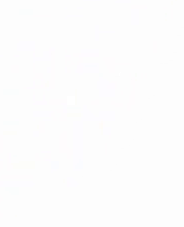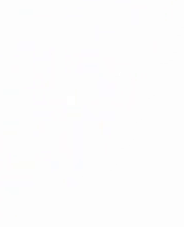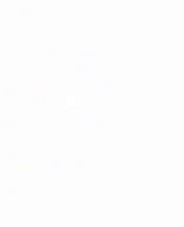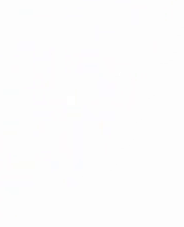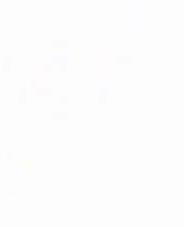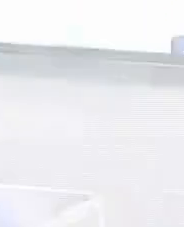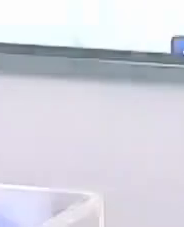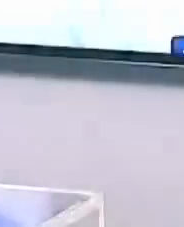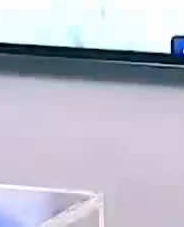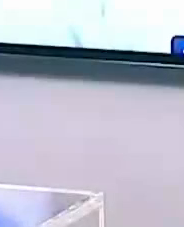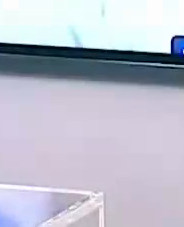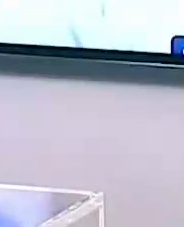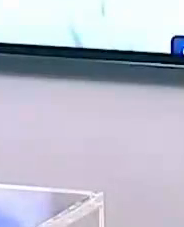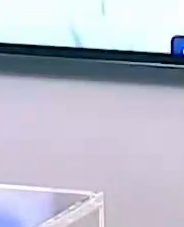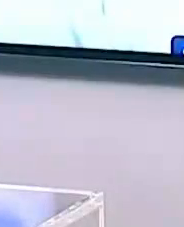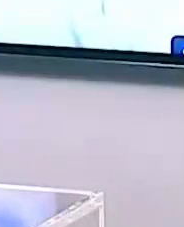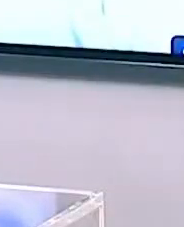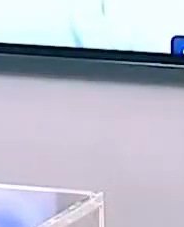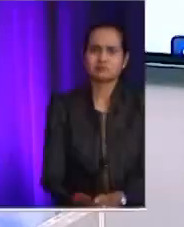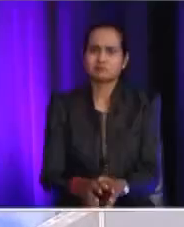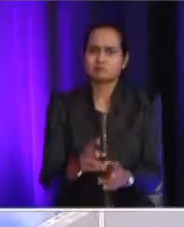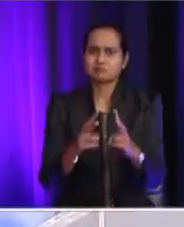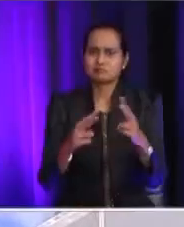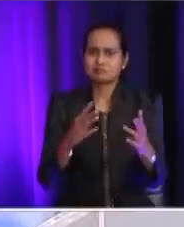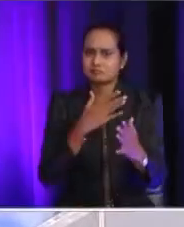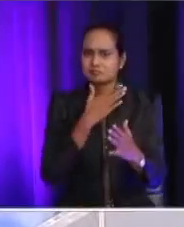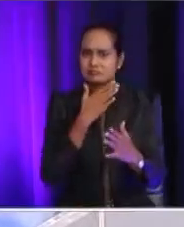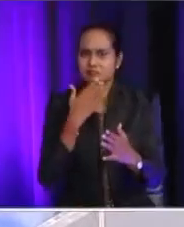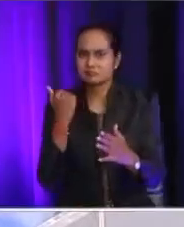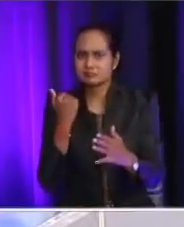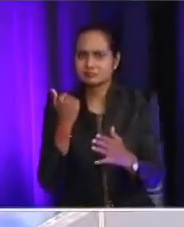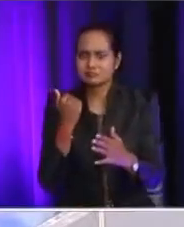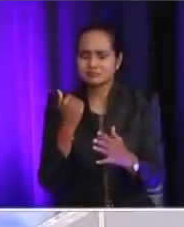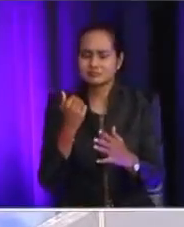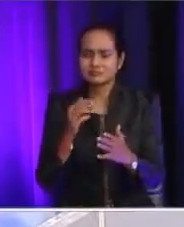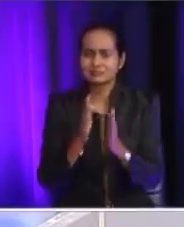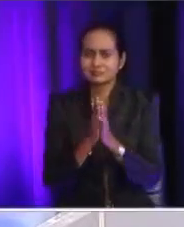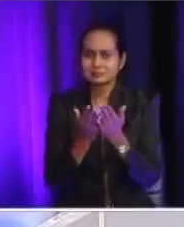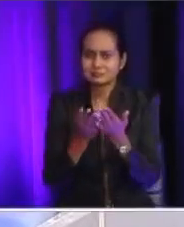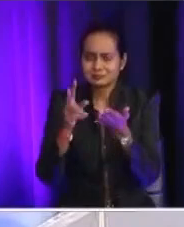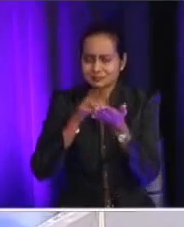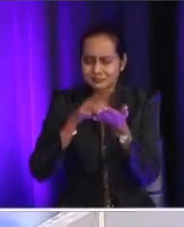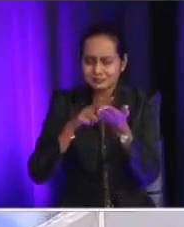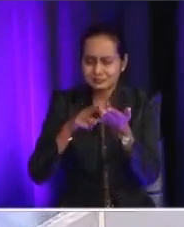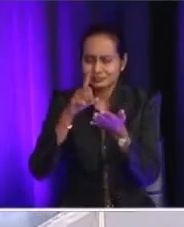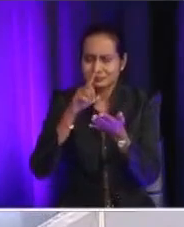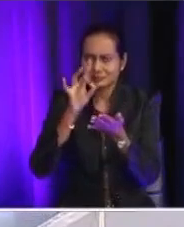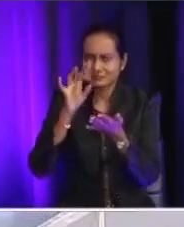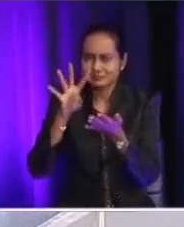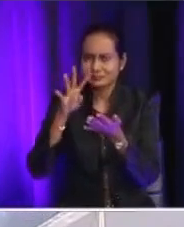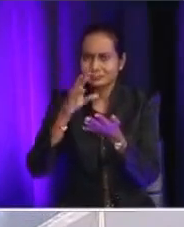KPM. Oi, menariknya di halaman 144 dan juga 185 ni.